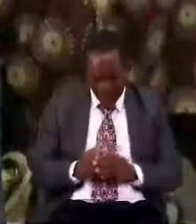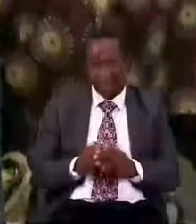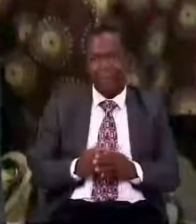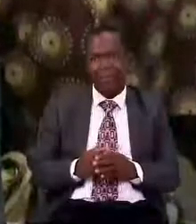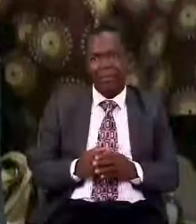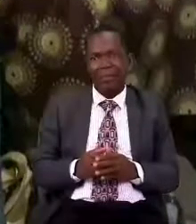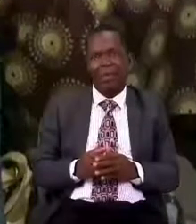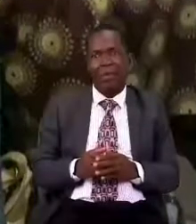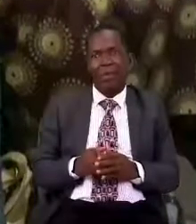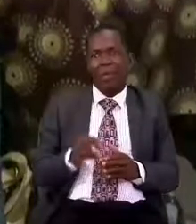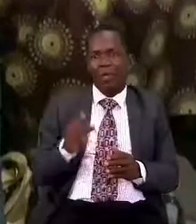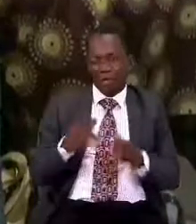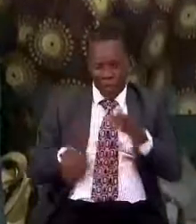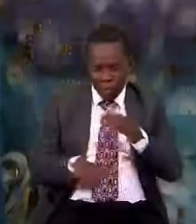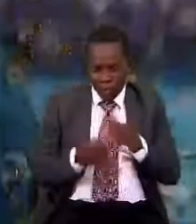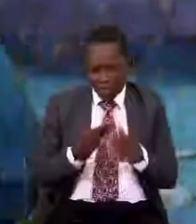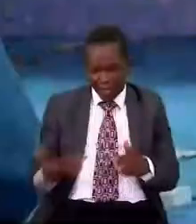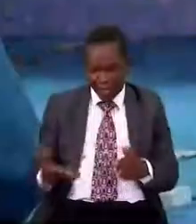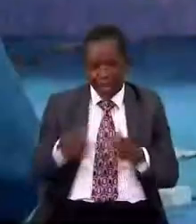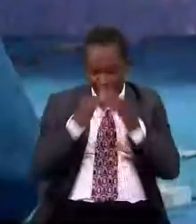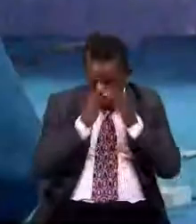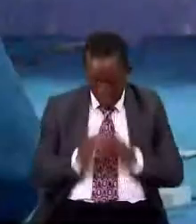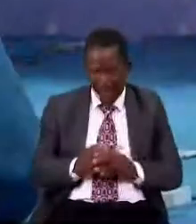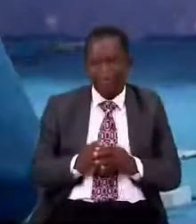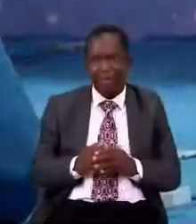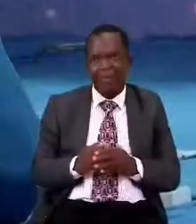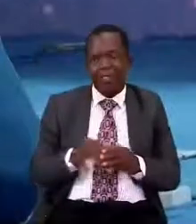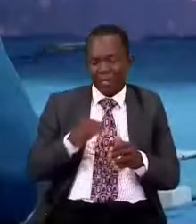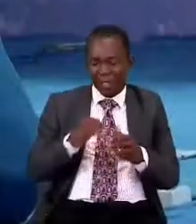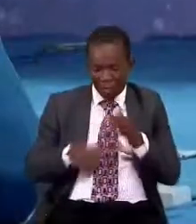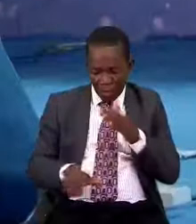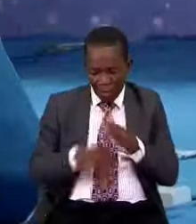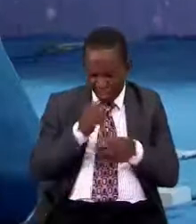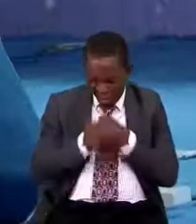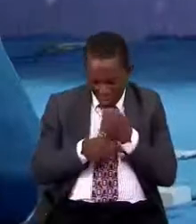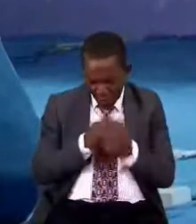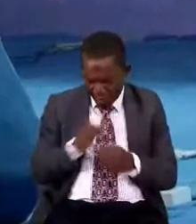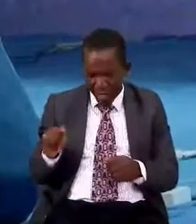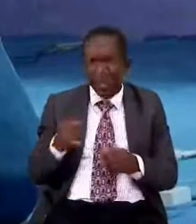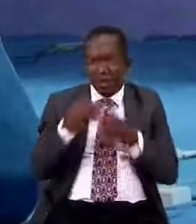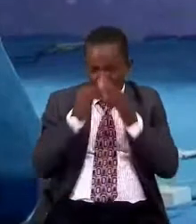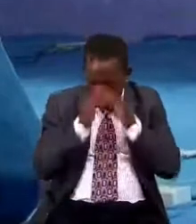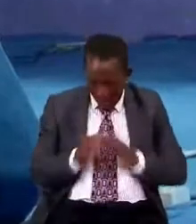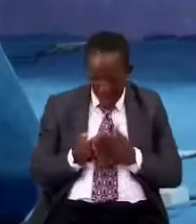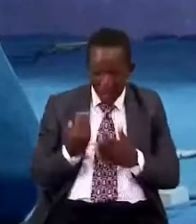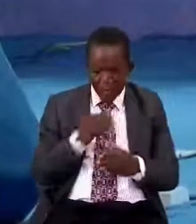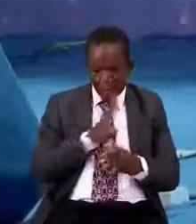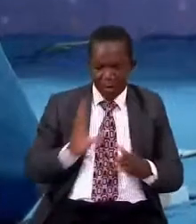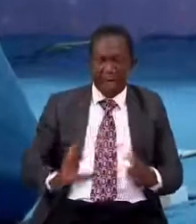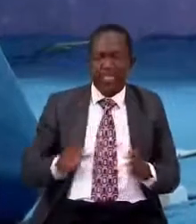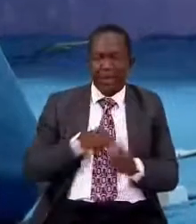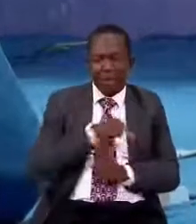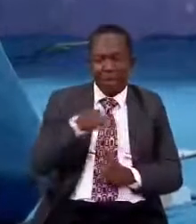La petite souffrance va fléchir. Lorsque Christ, le Sauveur, le Guérisseur, vient régner dans votre